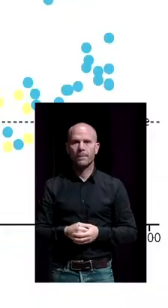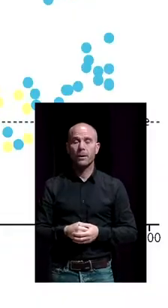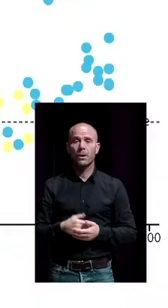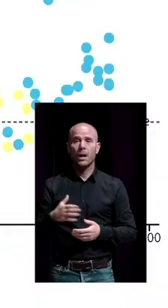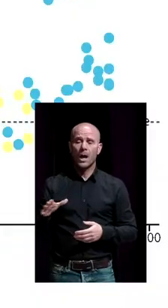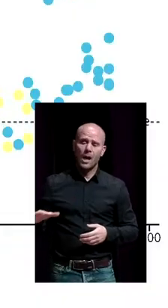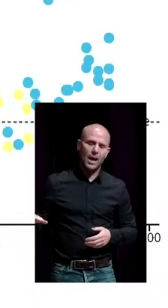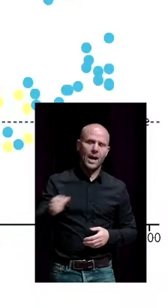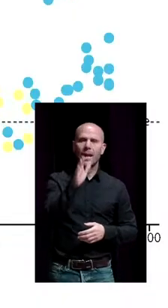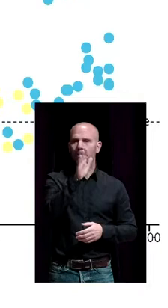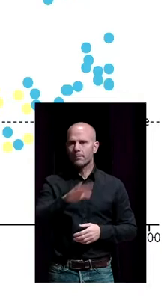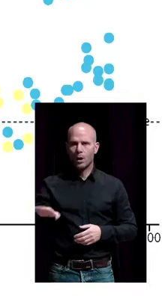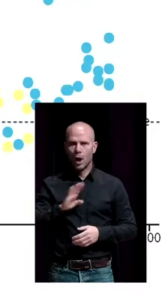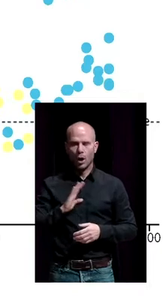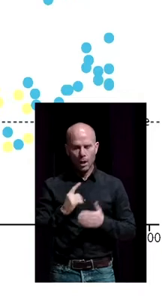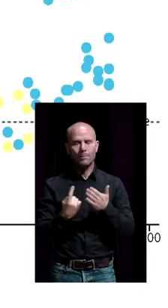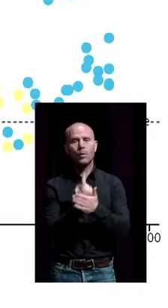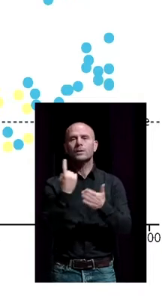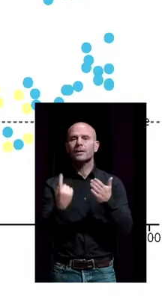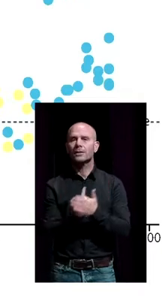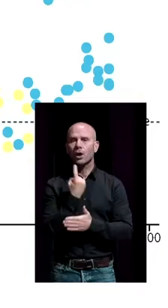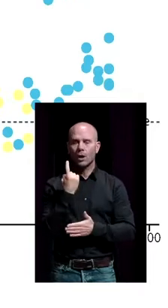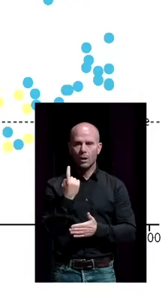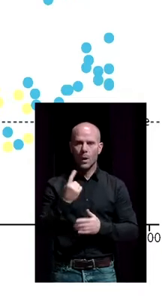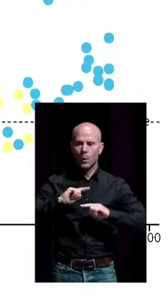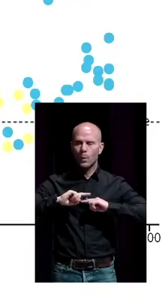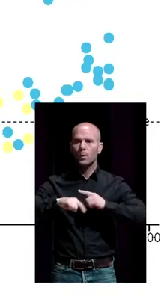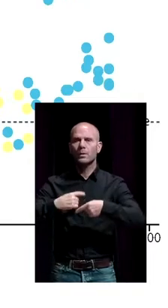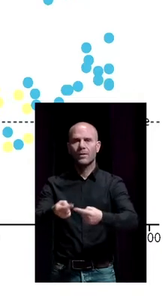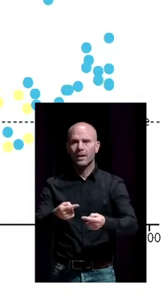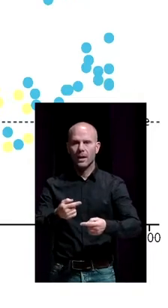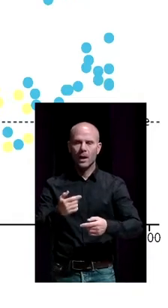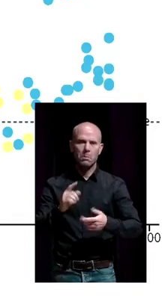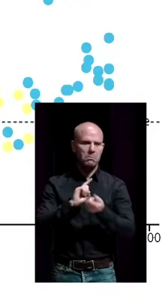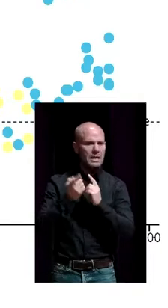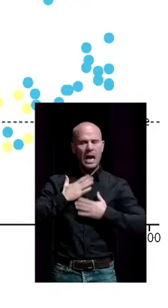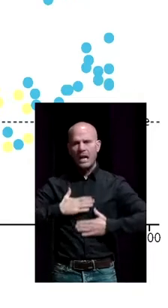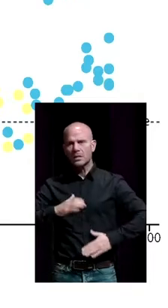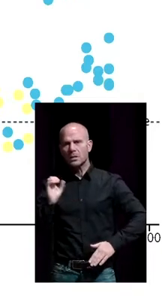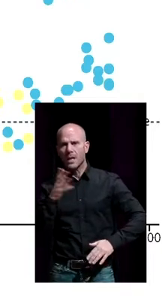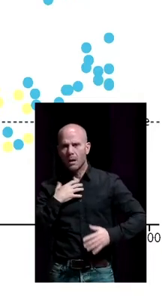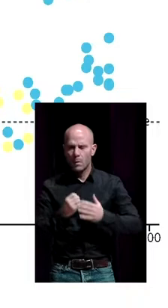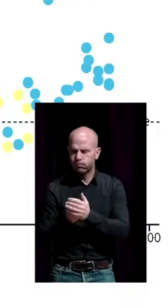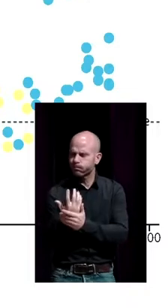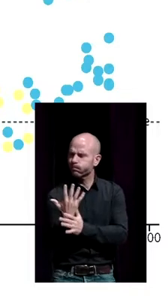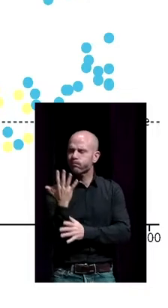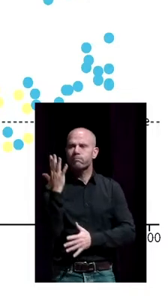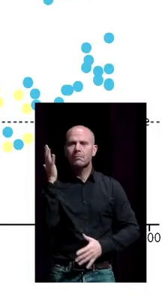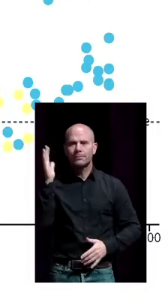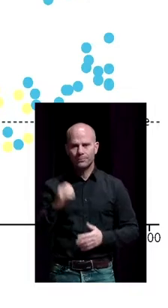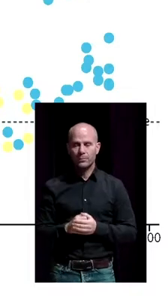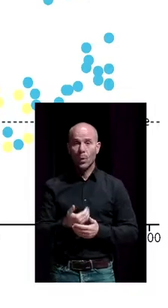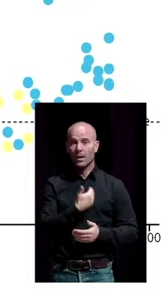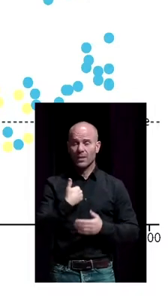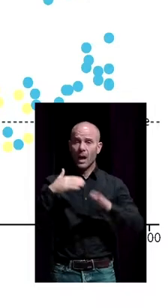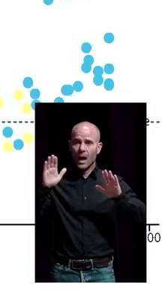Alla barn har en potential att utvecklas, bli hälsosamma och blomstra. Och vi gjorde